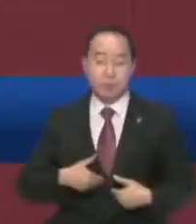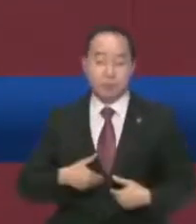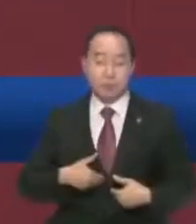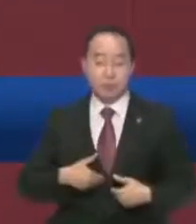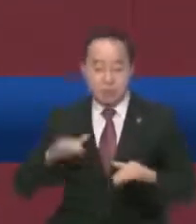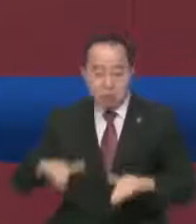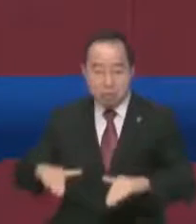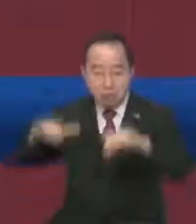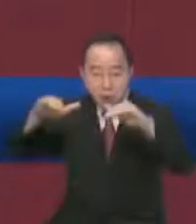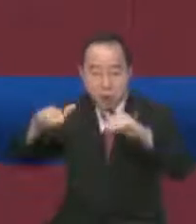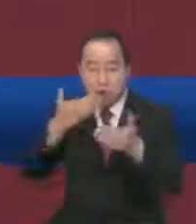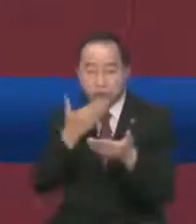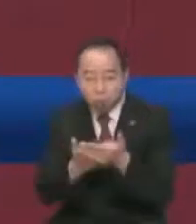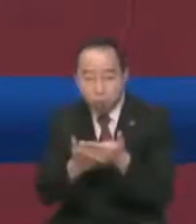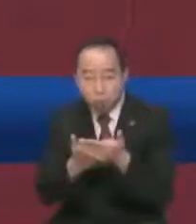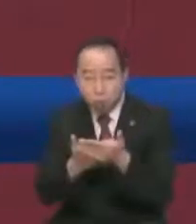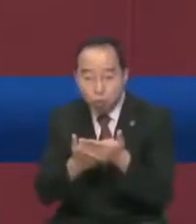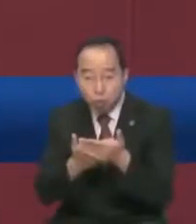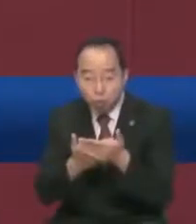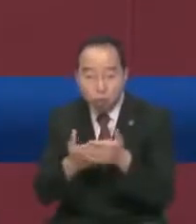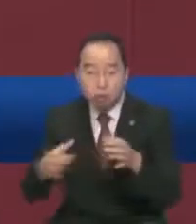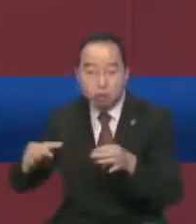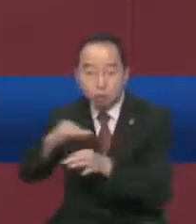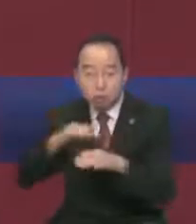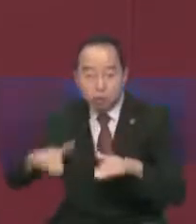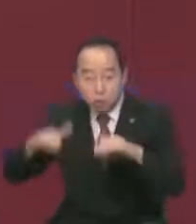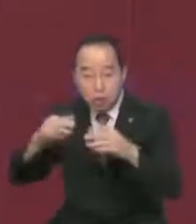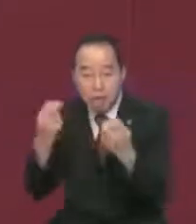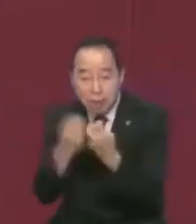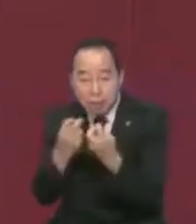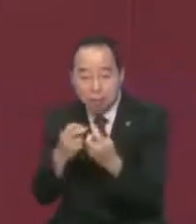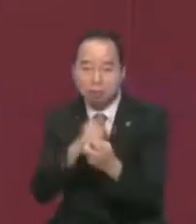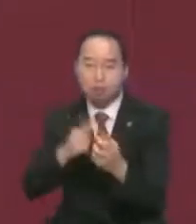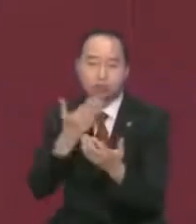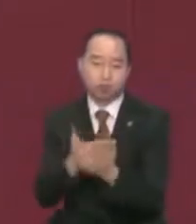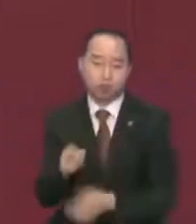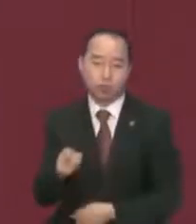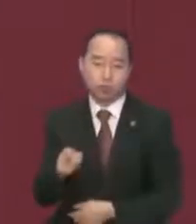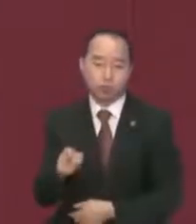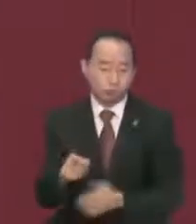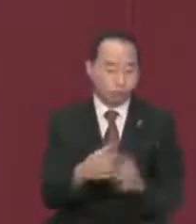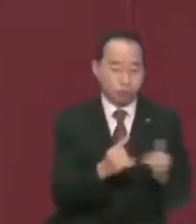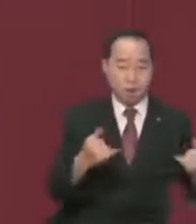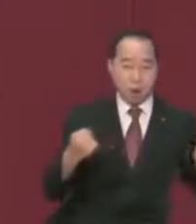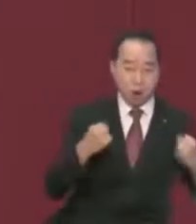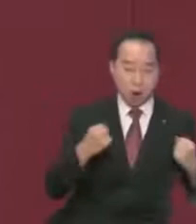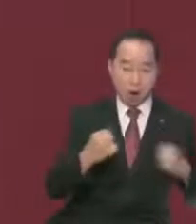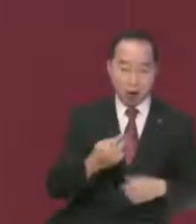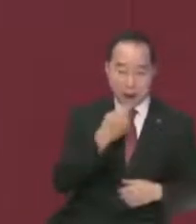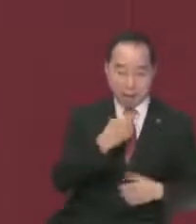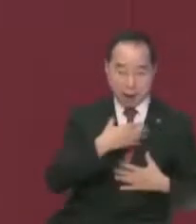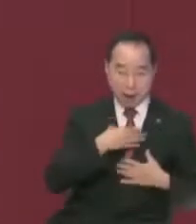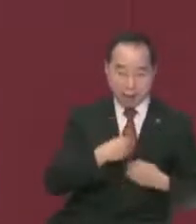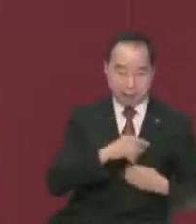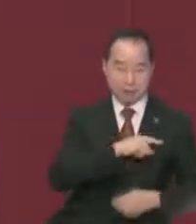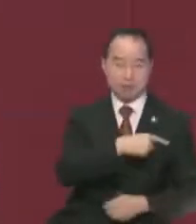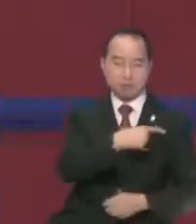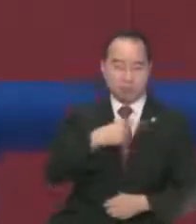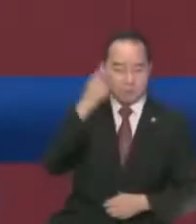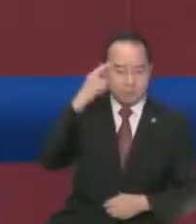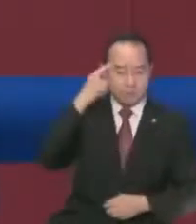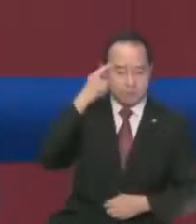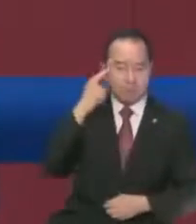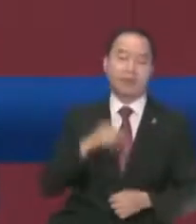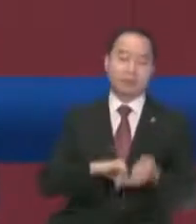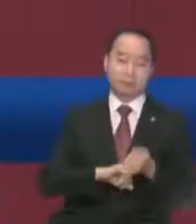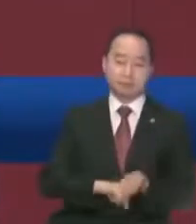성장은 중요하지만 성장의 질은 더욱 중요합니다. 국민의 건강과 안전과 생명을 최우선으로